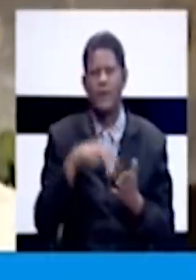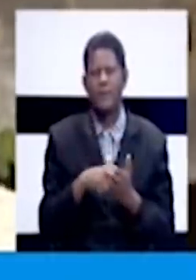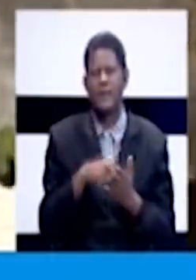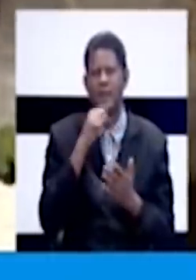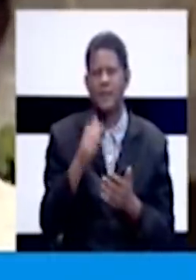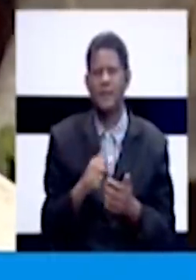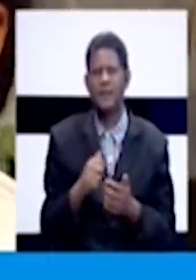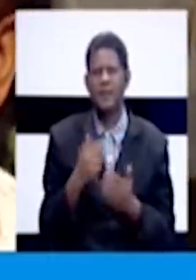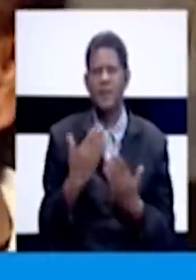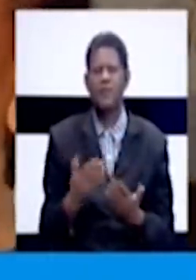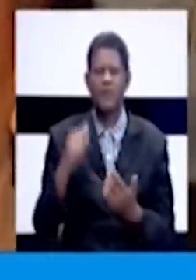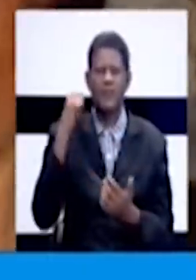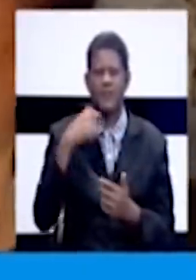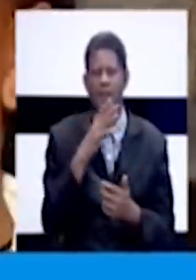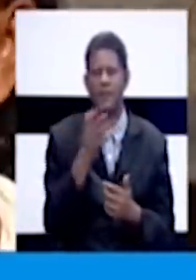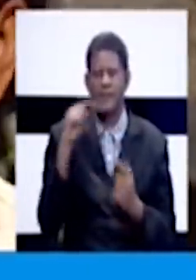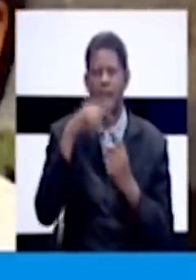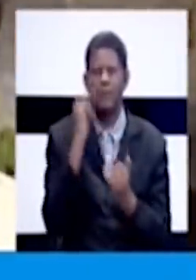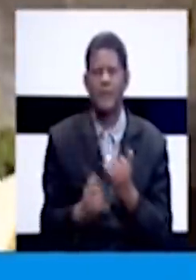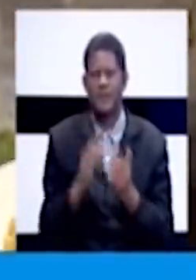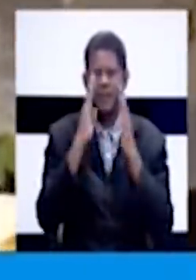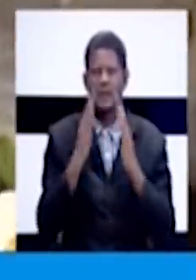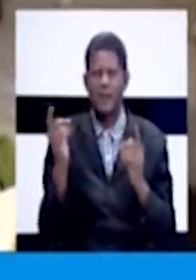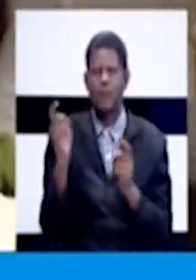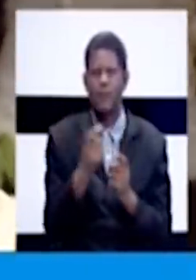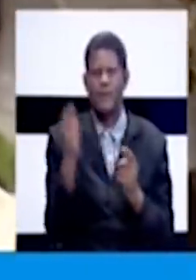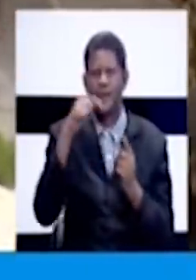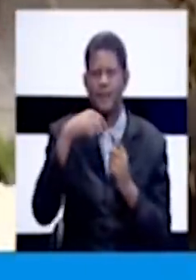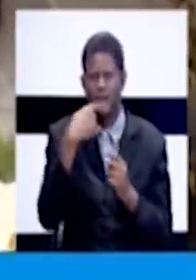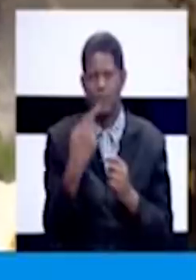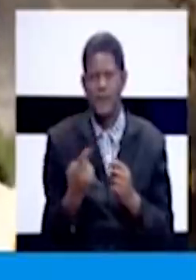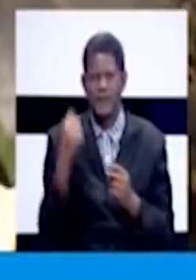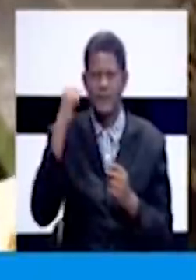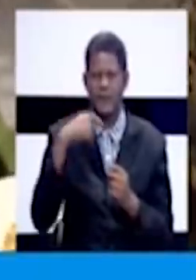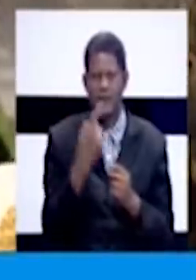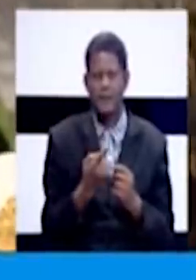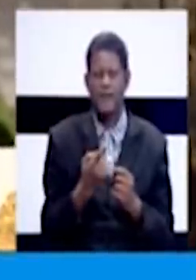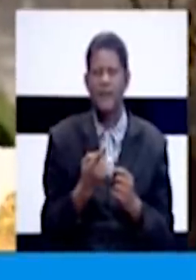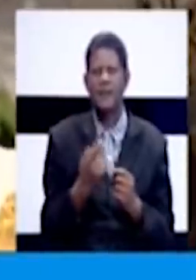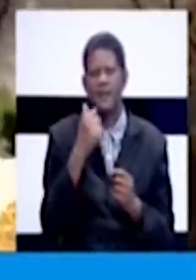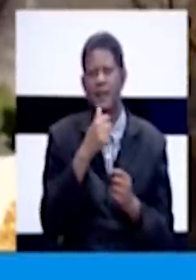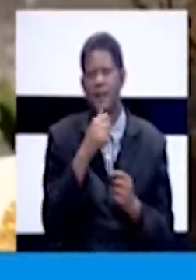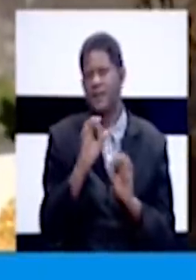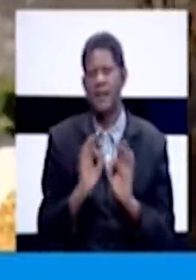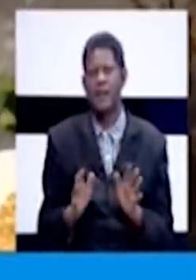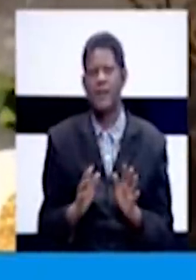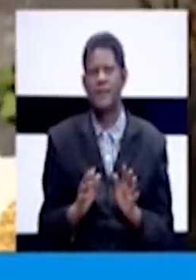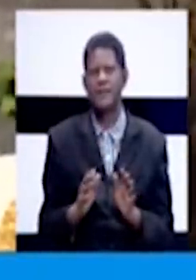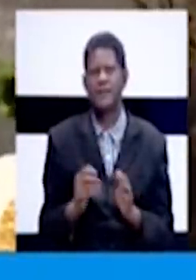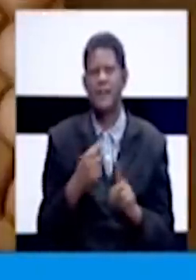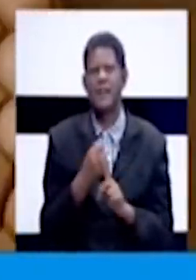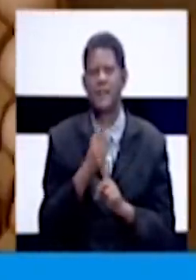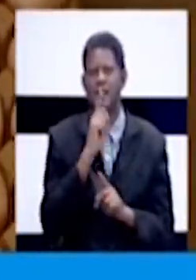خزوون لدحرتها يبلي كشع مجرشة سلام خوينو كشع البهالس لدحرت لولا دك أنو سياس يلا وحك على